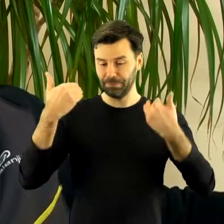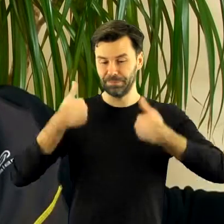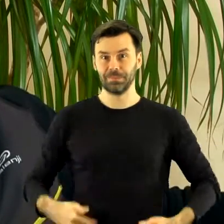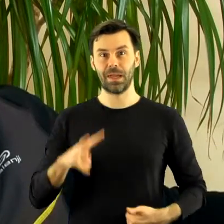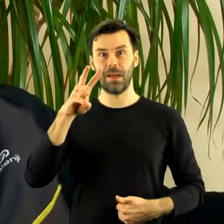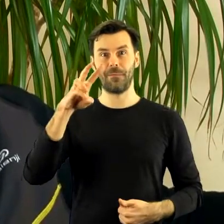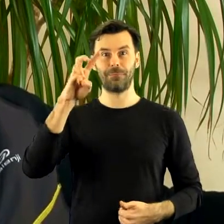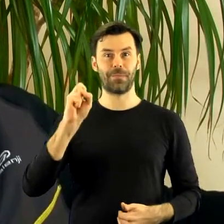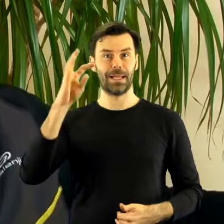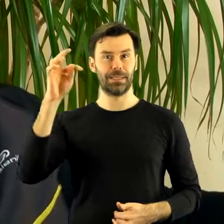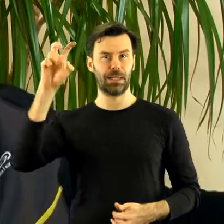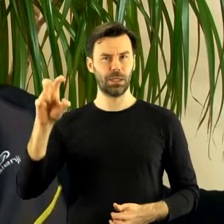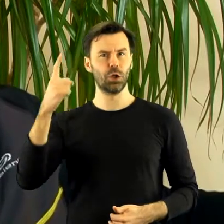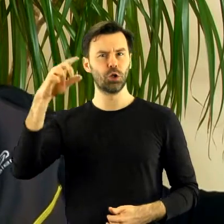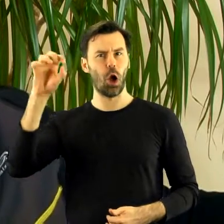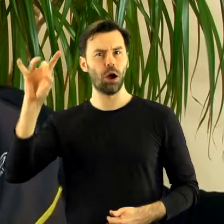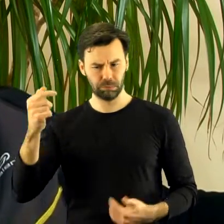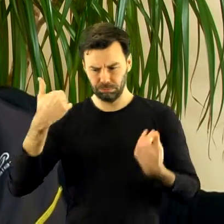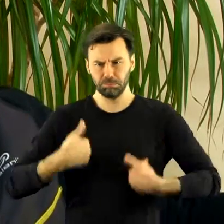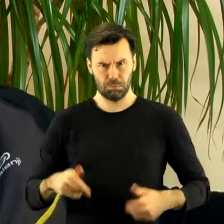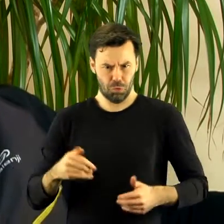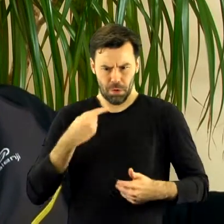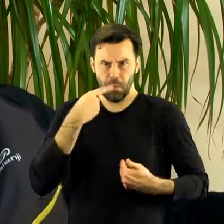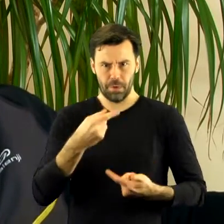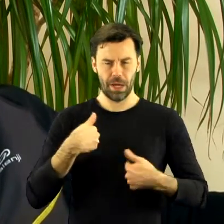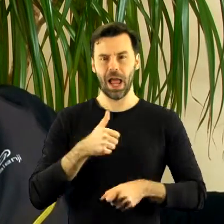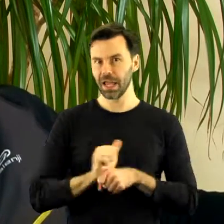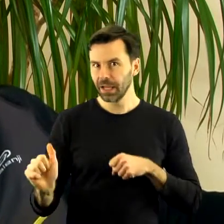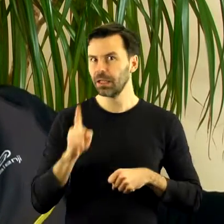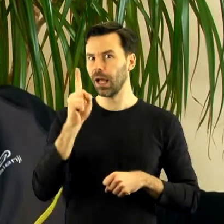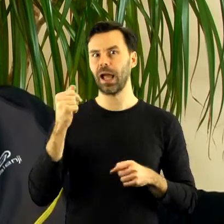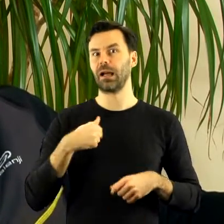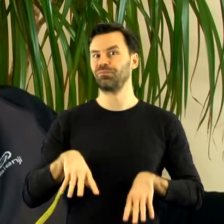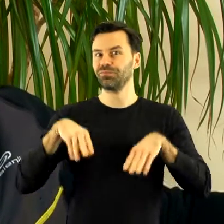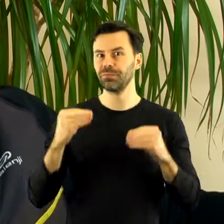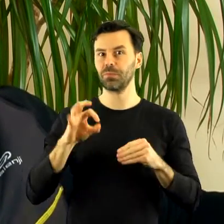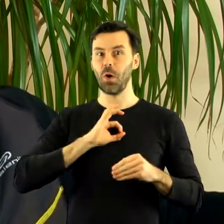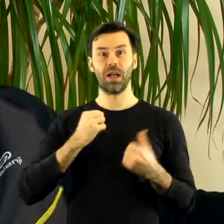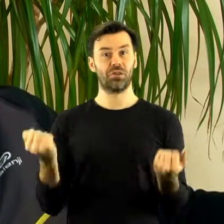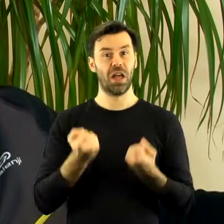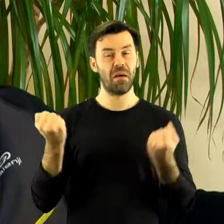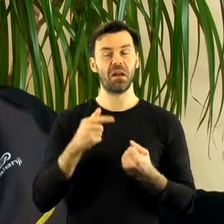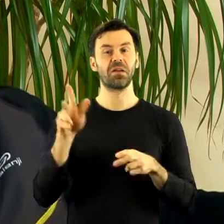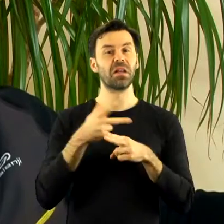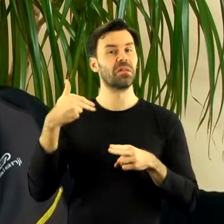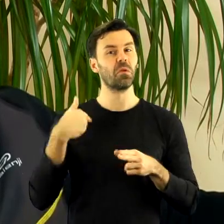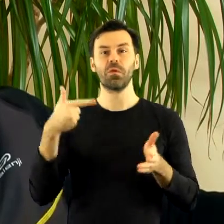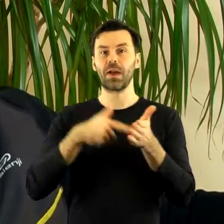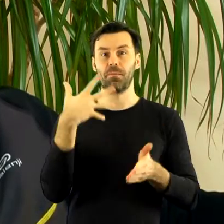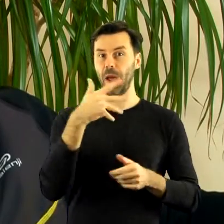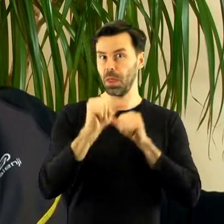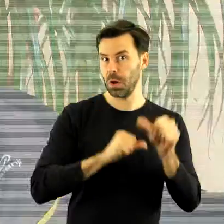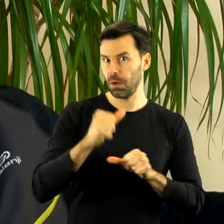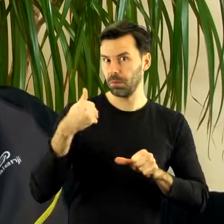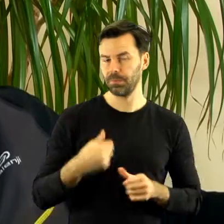Jako watchdog, można to już w tej chwili tak powiedzieć, to swoją działalność rozpocząłem w